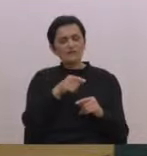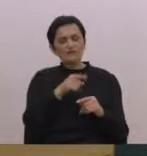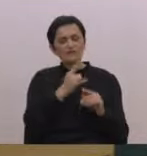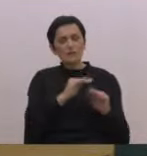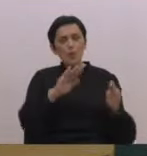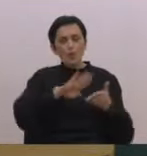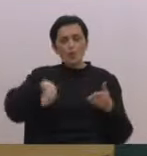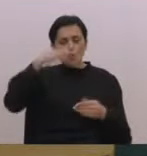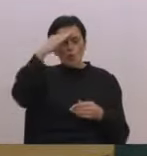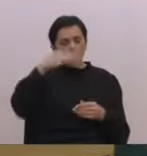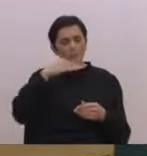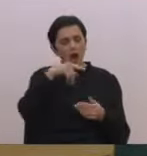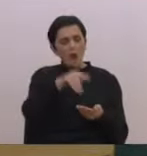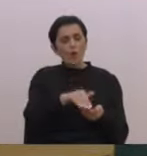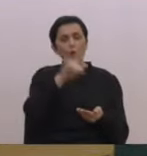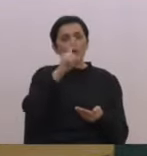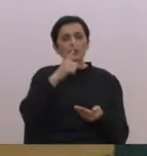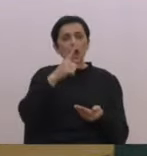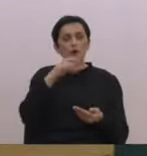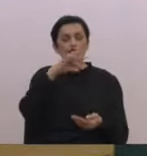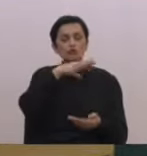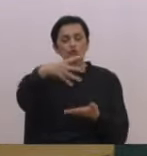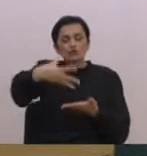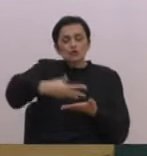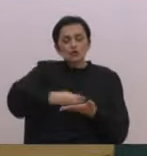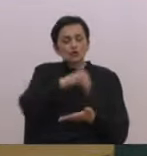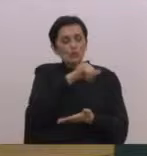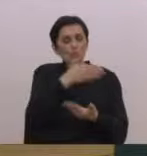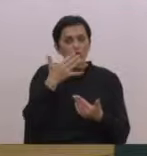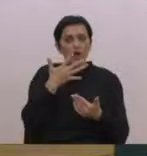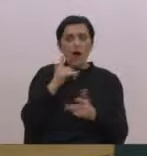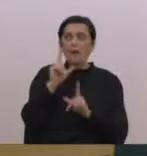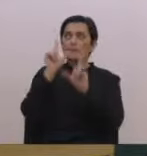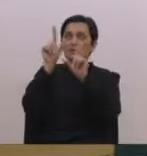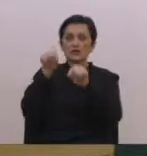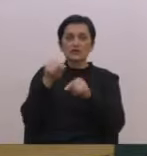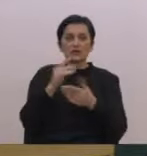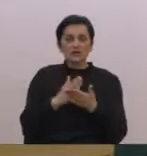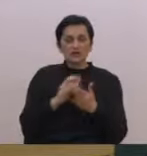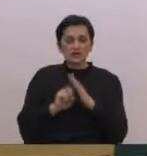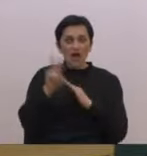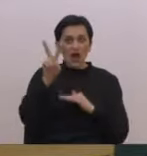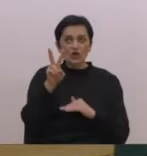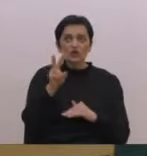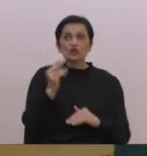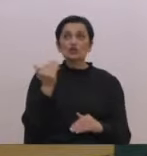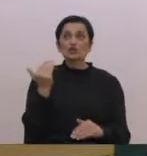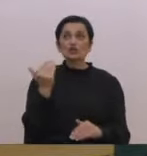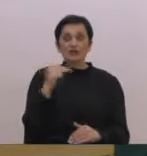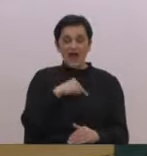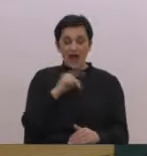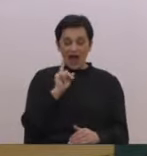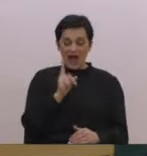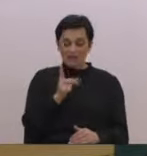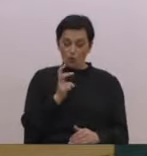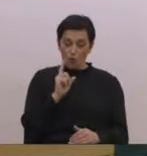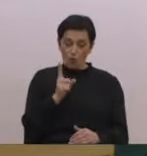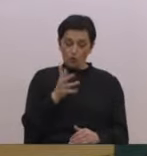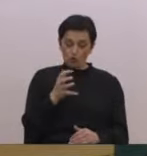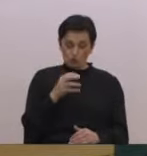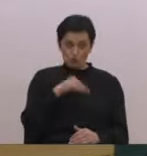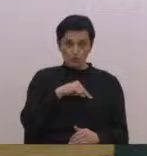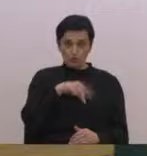იზრდება, იმიტომ რომ შემოსავალი არ აქვს და გაიქცა ემიგრაციაში. დამერწმუნეთ თქვენ სამსახურში 1200-1500 ლარზე რომ